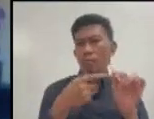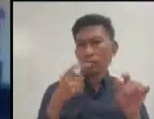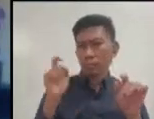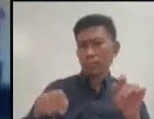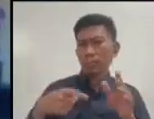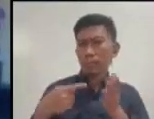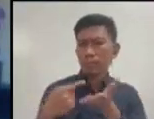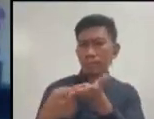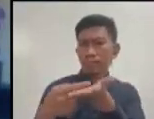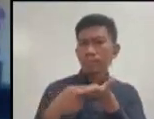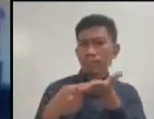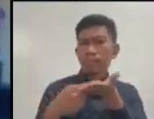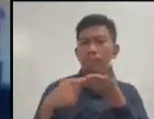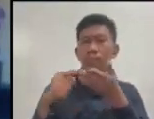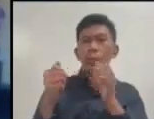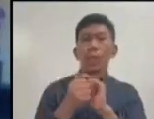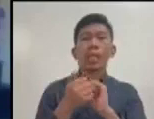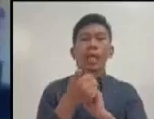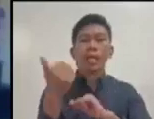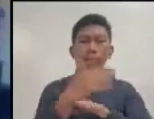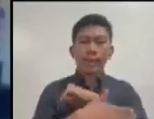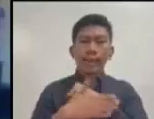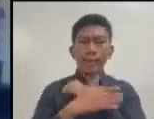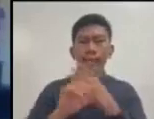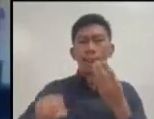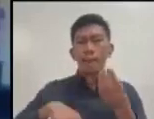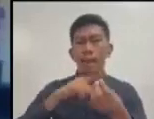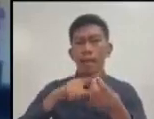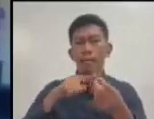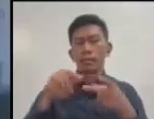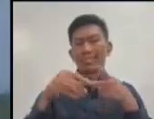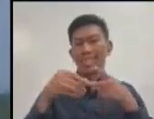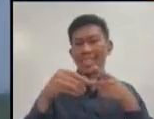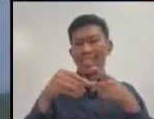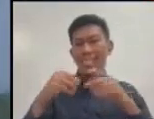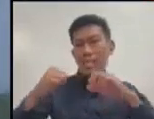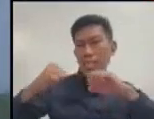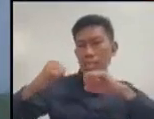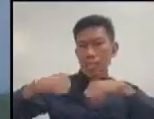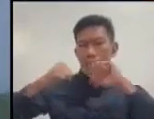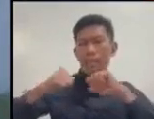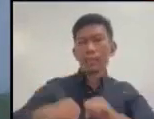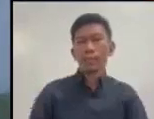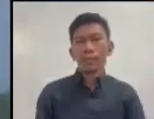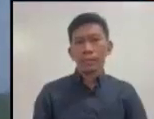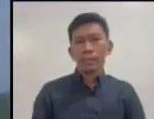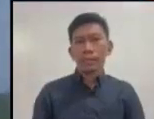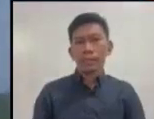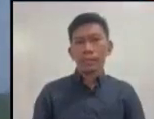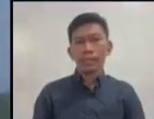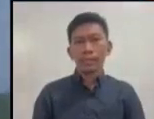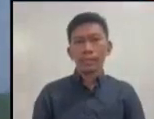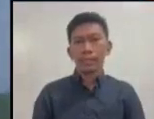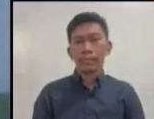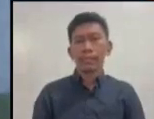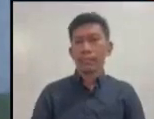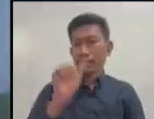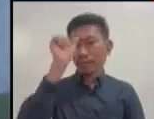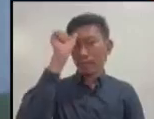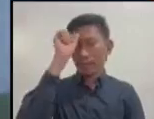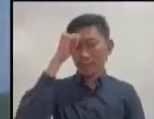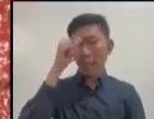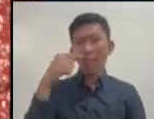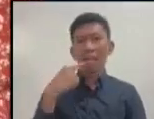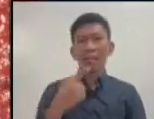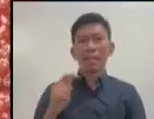bansa dito po sa plastic treaty. Ayan, mga ka-RSP, tandaan natin yung sinabi ni Sir Tony, ha? Mag-segregate. Tayo pa